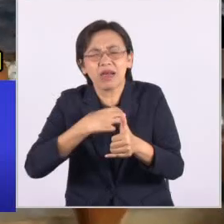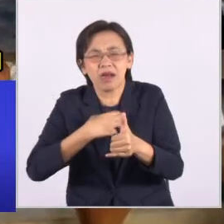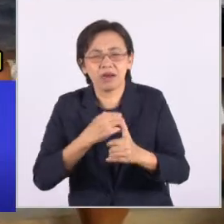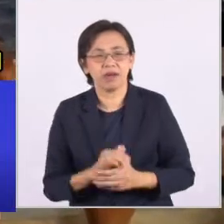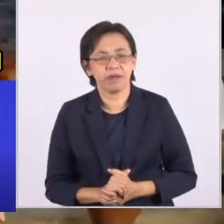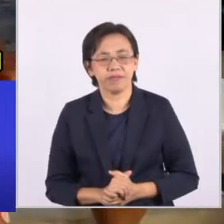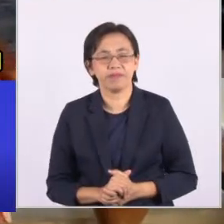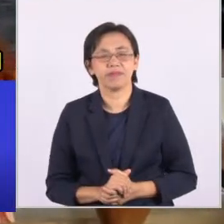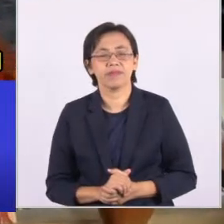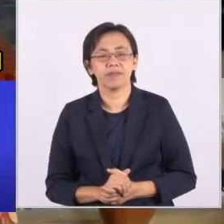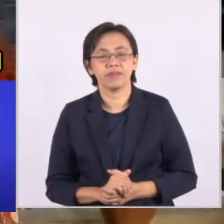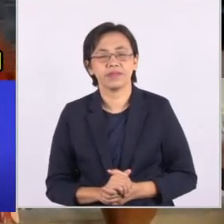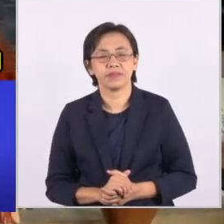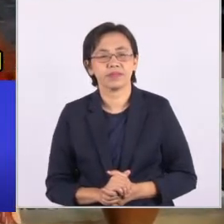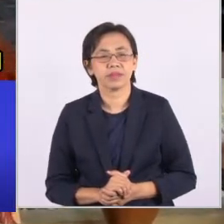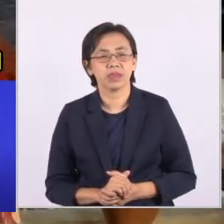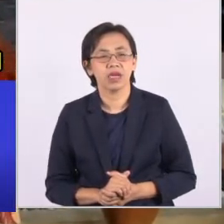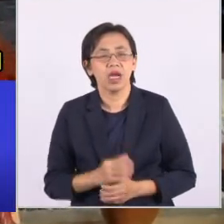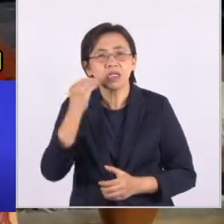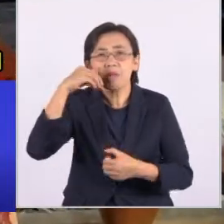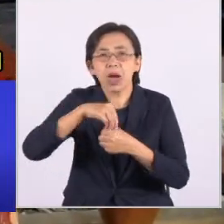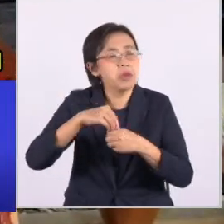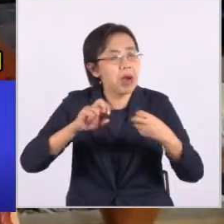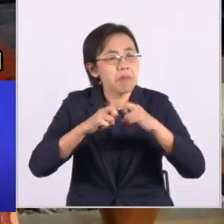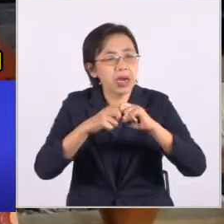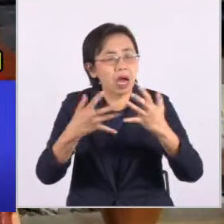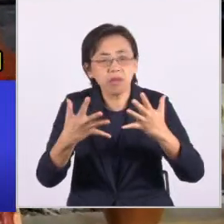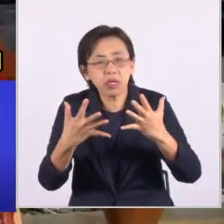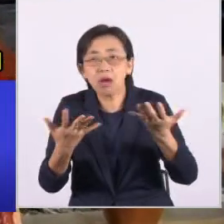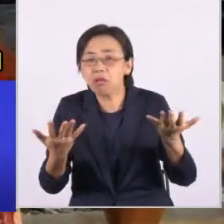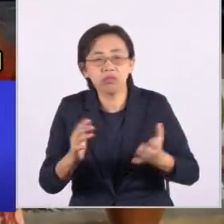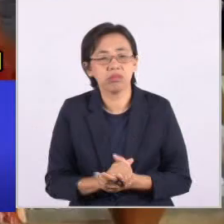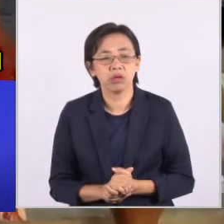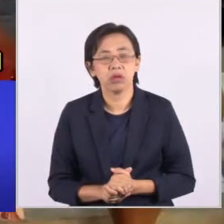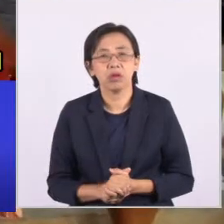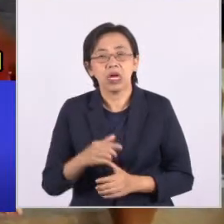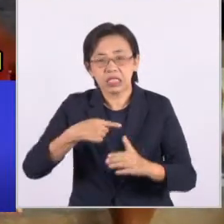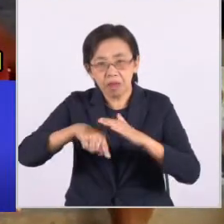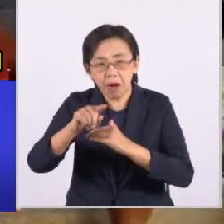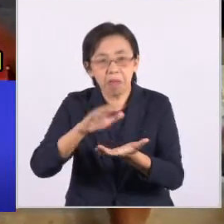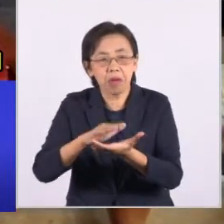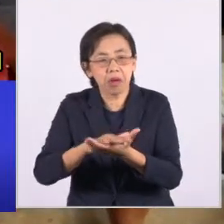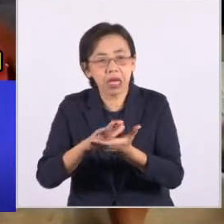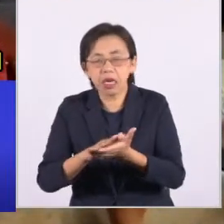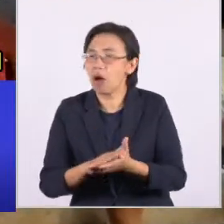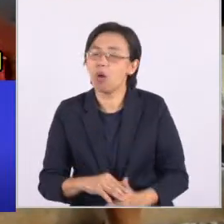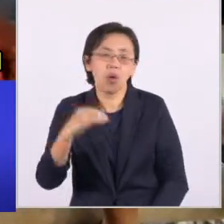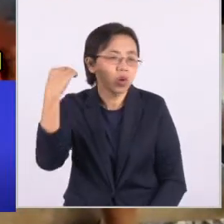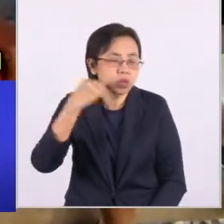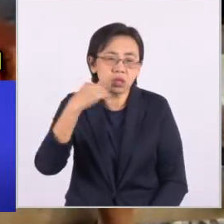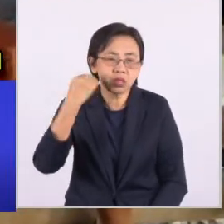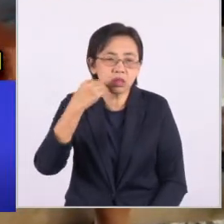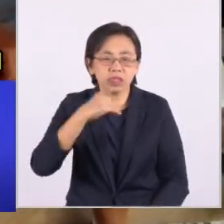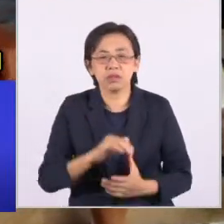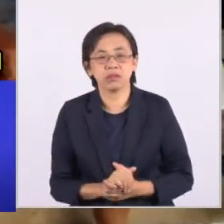ปกติอยู่บ้านเป็นไหม อยู่บ้านนี่ปกติทุกอย่างไม่มีอะไรเข้ามาได ้แต่พอเข้าไปโรงเรียน เข้าโรงเรียนนี่เป็นแทบทุกวันช่วง